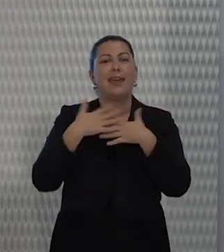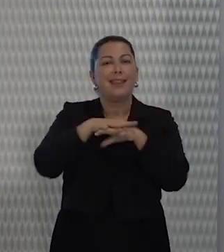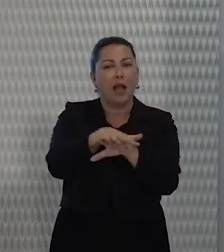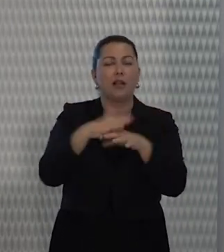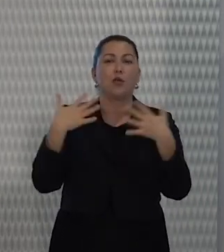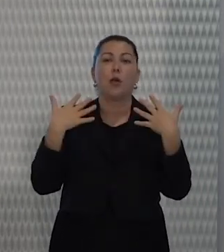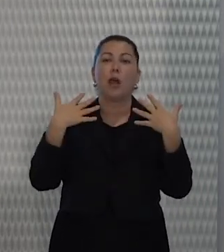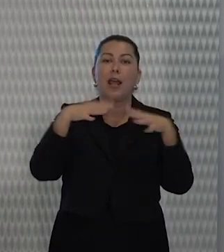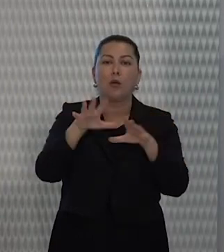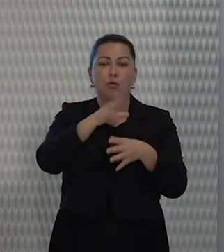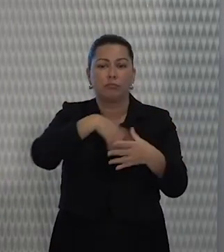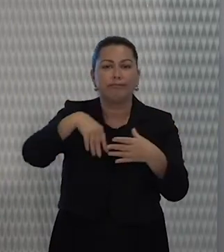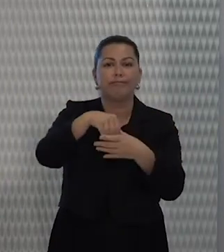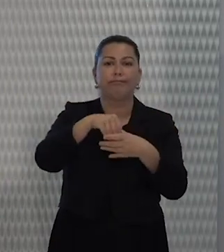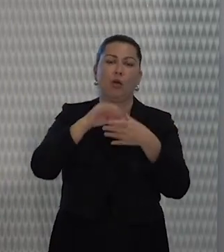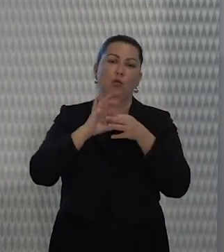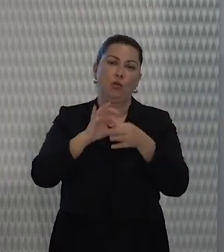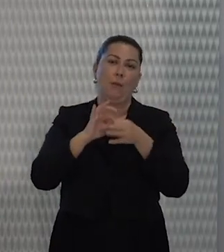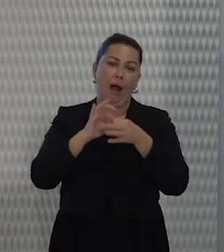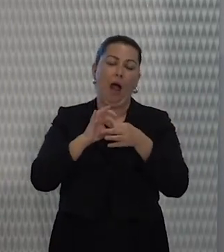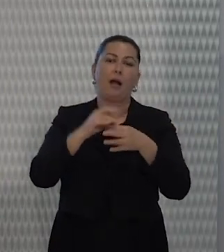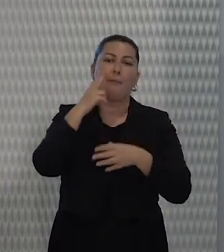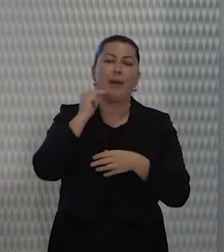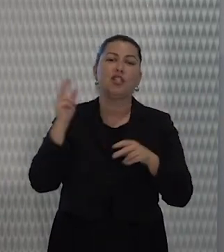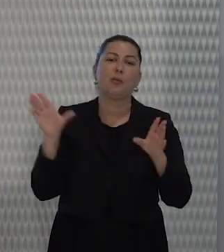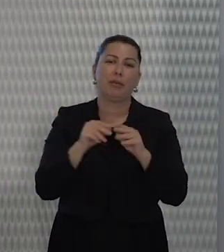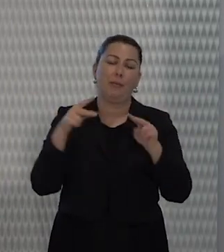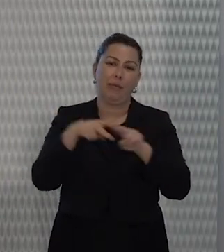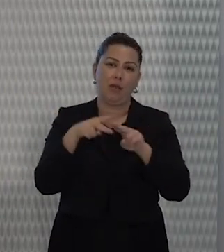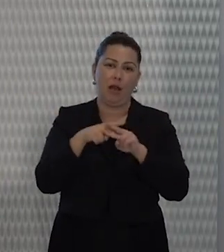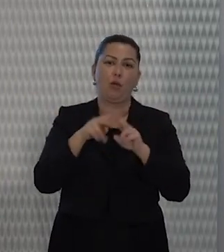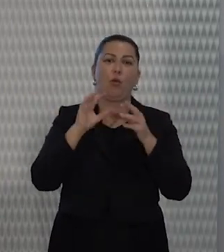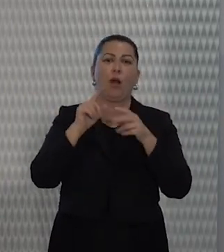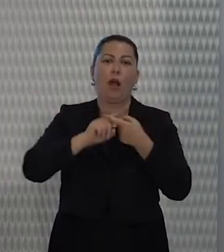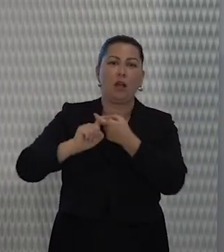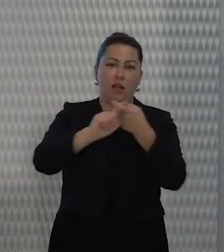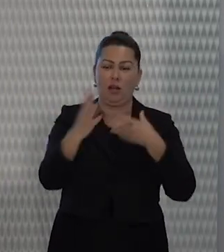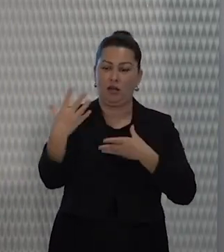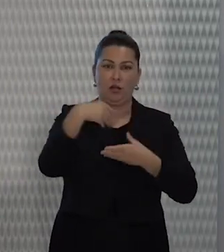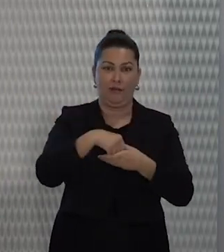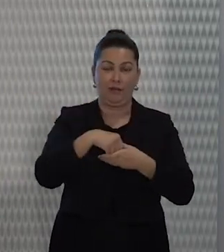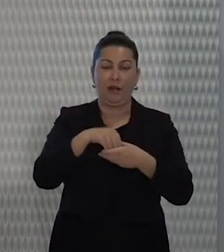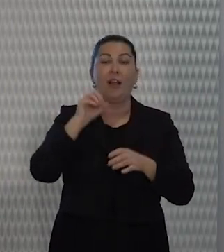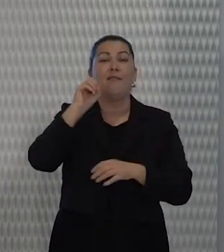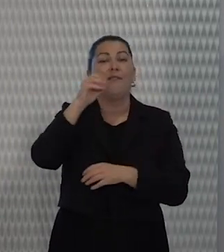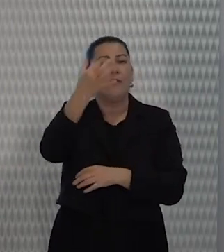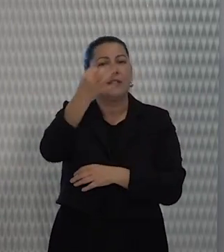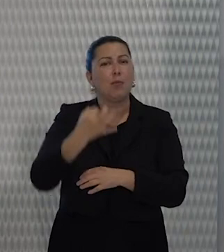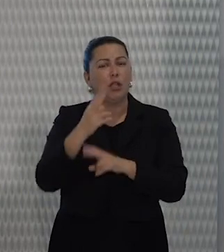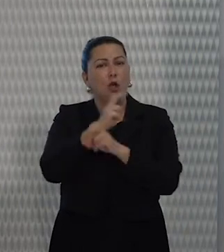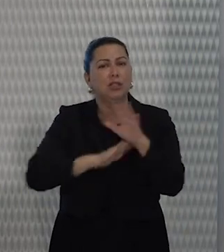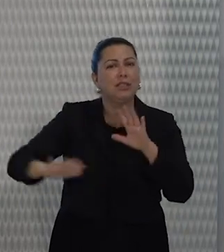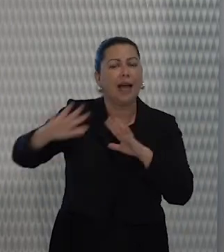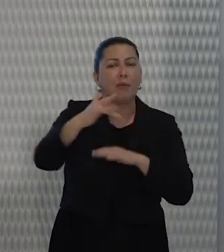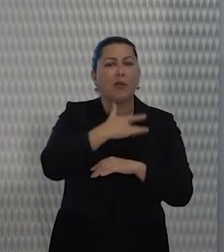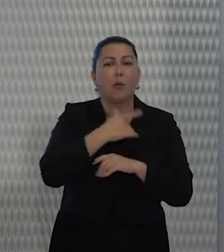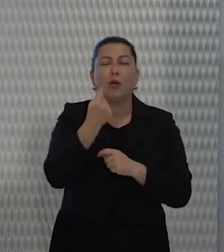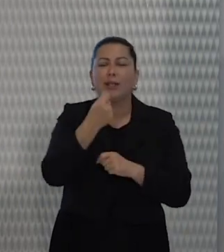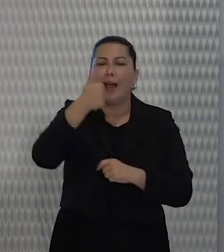Behinderung in die Gesellschaft funktioniert. 15% der österreichischen Bevölkerung, das sind 1,2